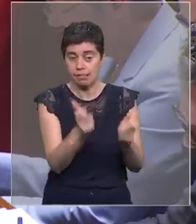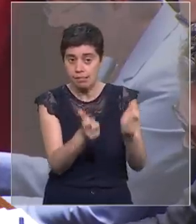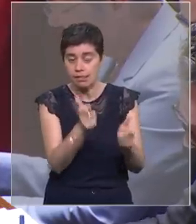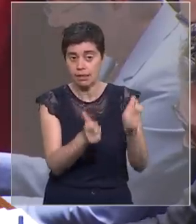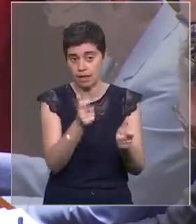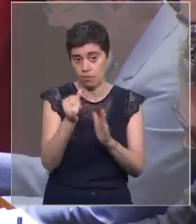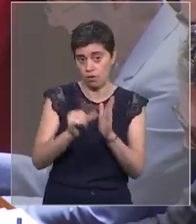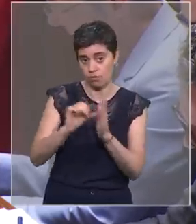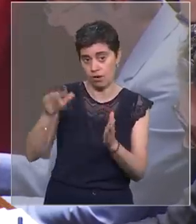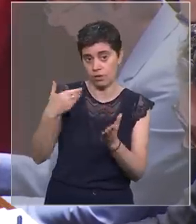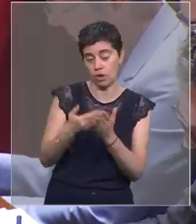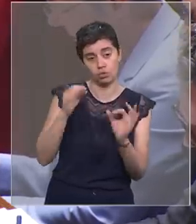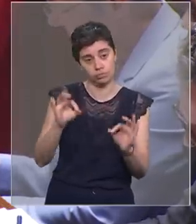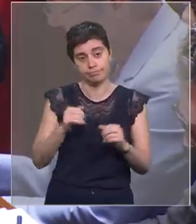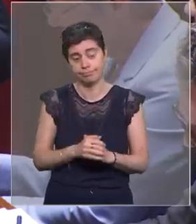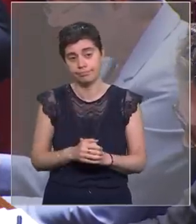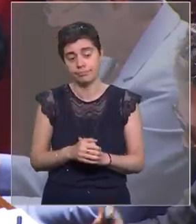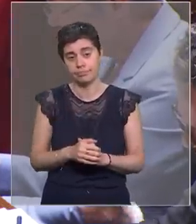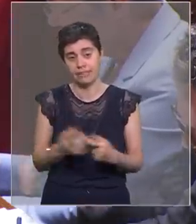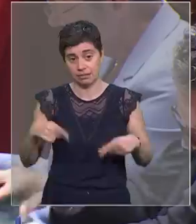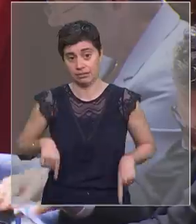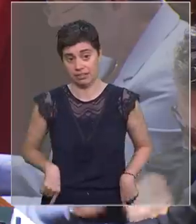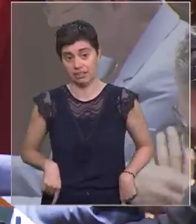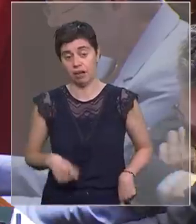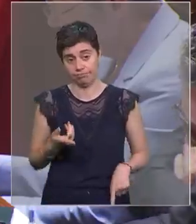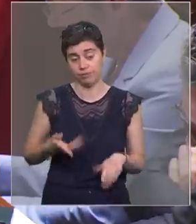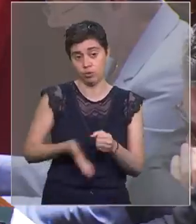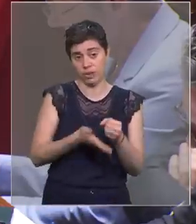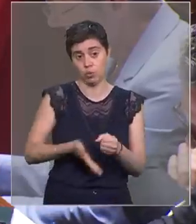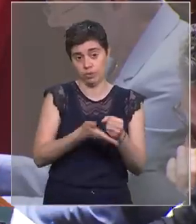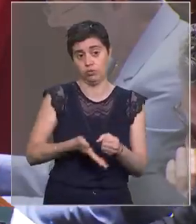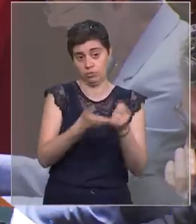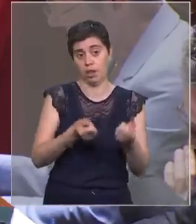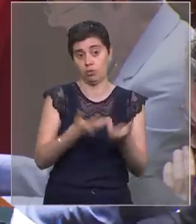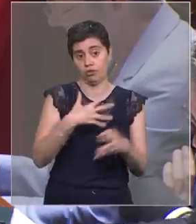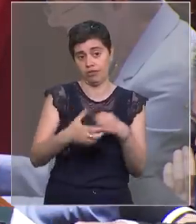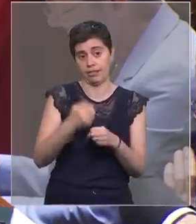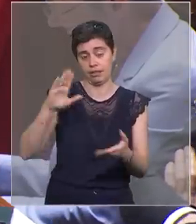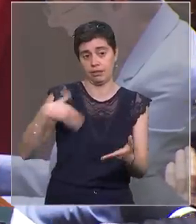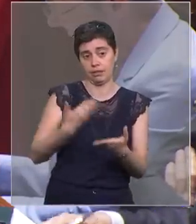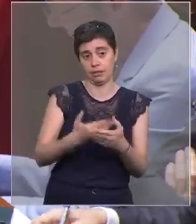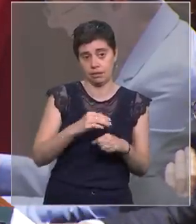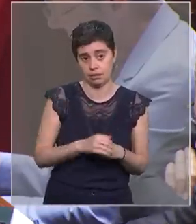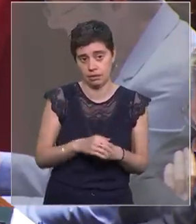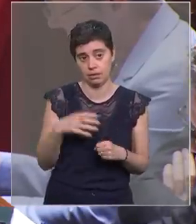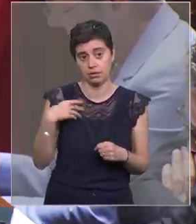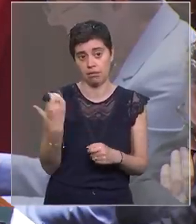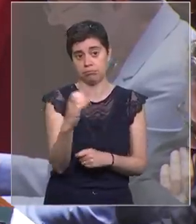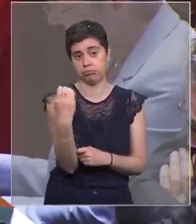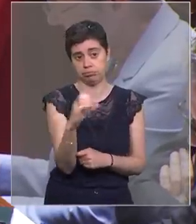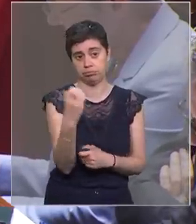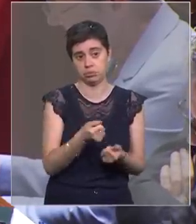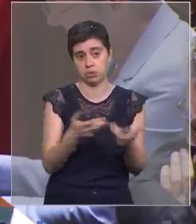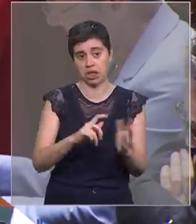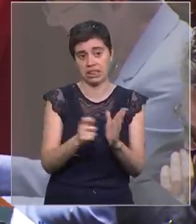La réalité, c'est que l'État soutient massivement les EHPAD depuis plusieurs années maintenant. Je ne reviendrai pas sur l'ensemble des crédits qui ont été délégués pendant